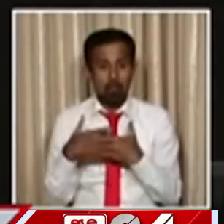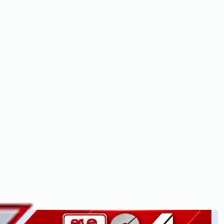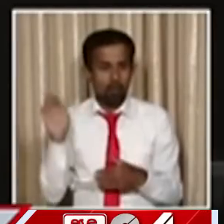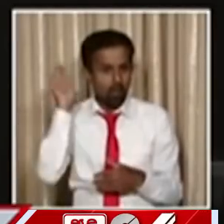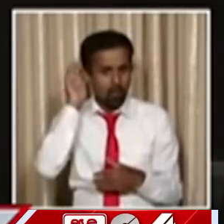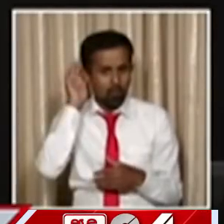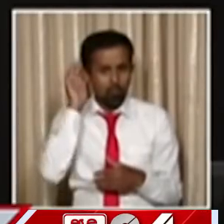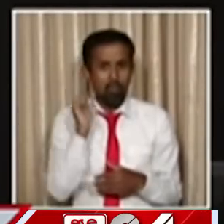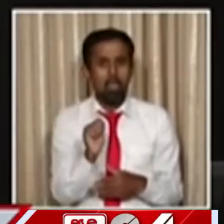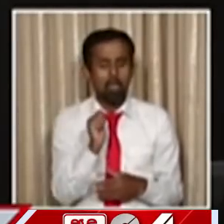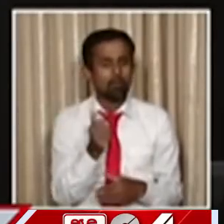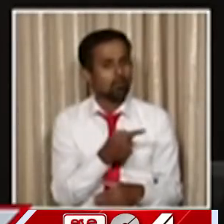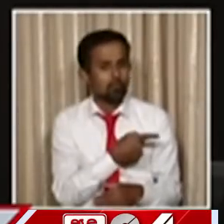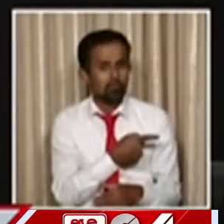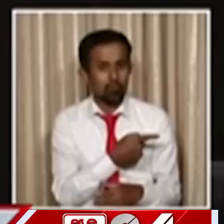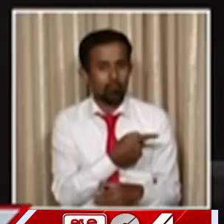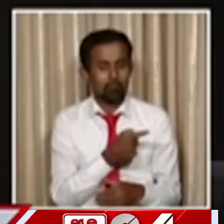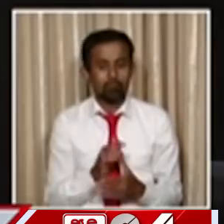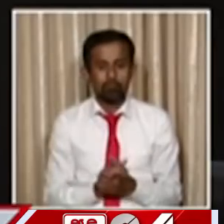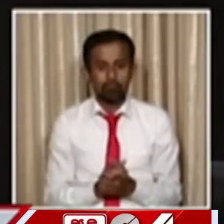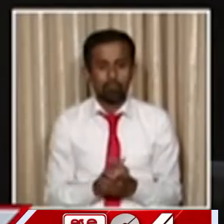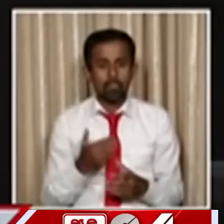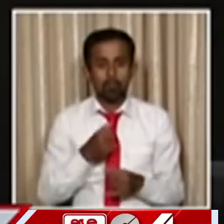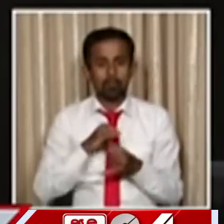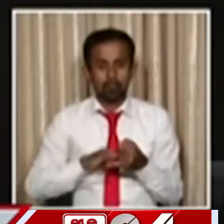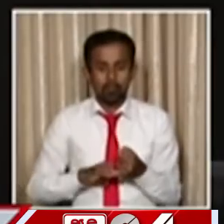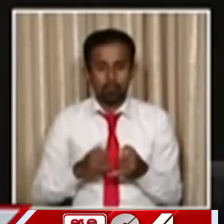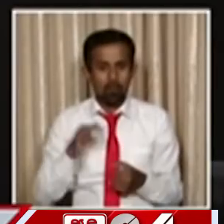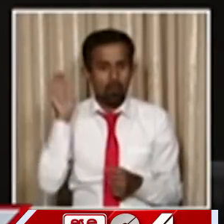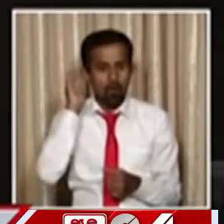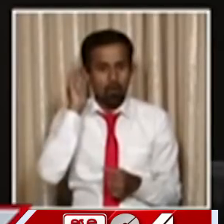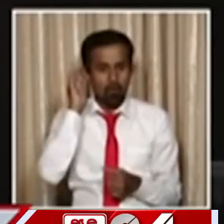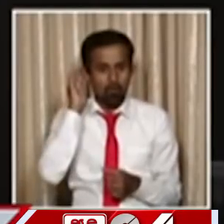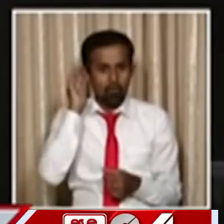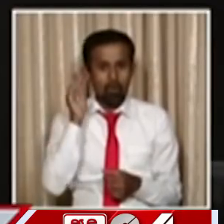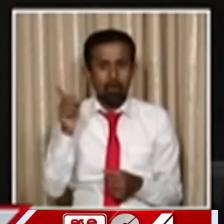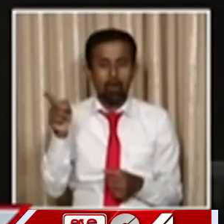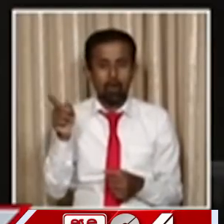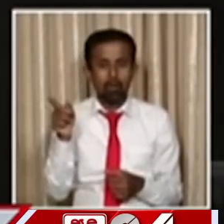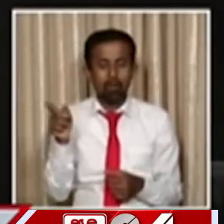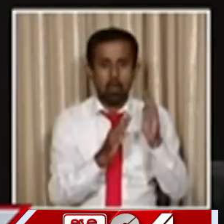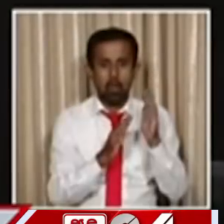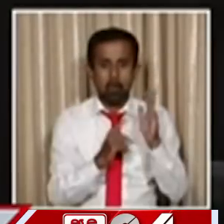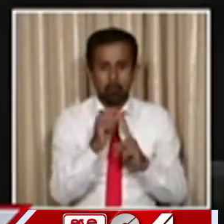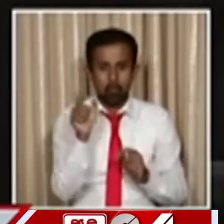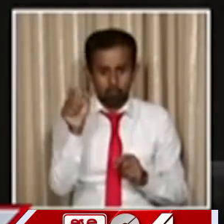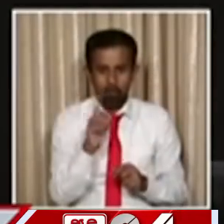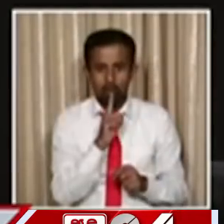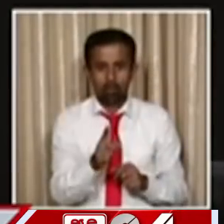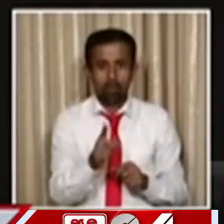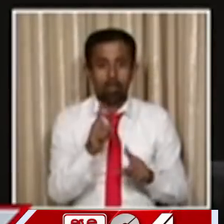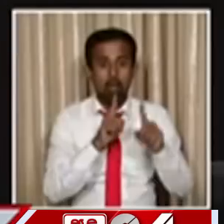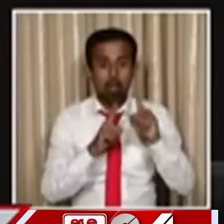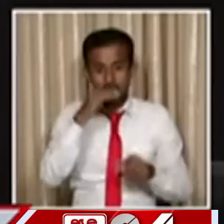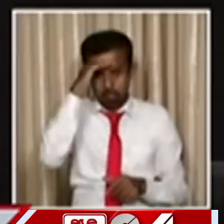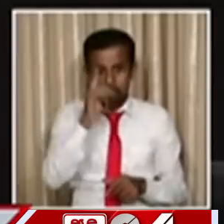ඇහුවා මේ මොකද මෙයා මේ මාධ්‍ය සම්දර්ශන පවත්තා අපේ ගම්මලක එක්කෙනෙක් මම දවසක් අහනවා සර් මේ මයික් ටයිසන් කොහෙන්ද ගෙනාවේ අර